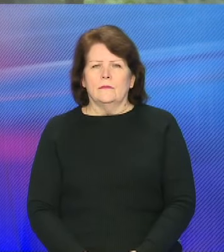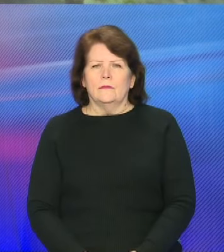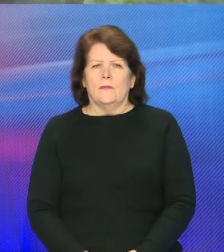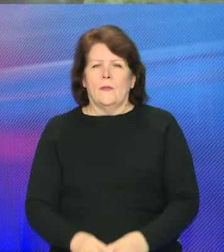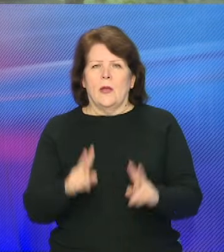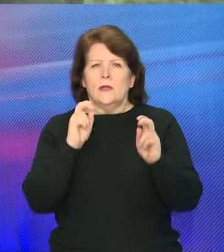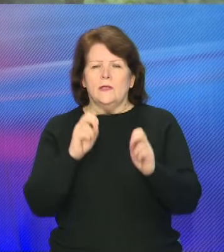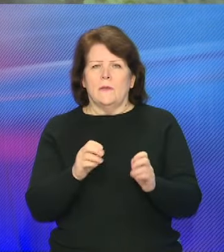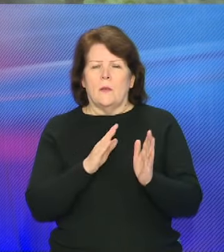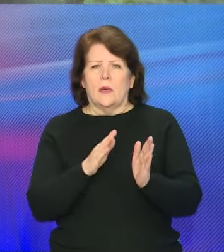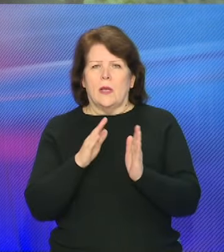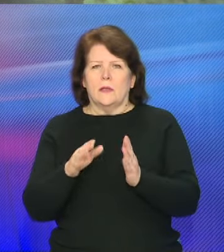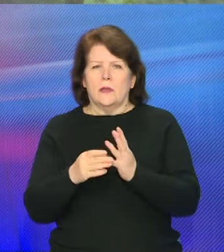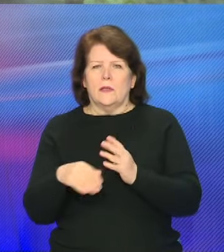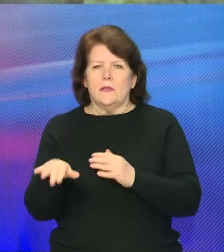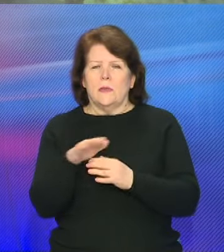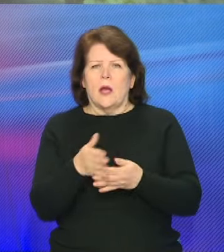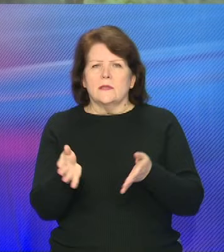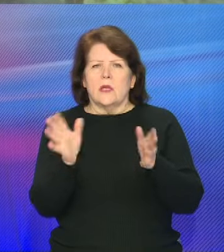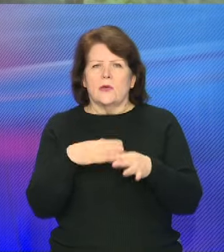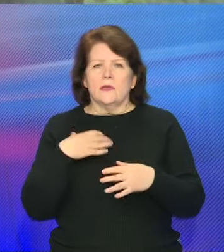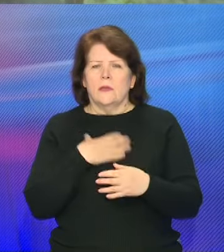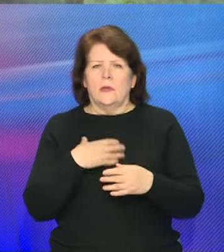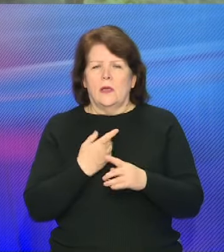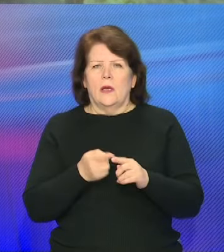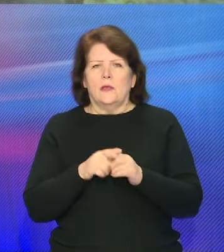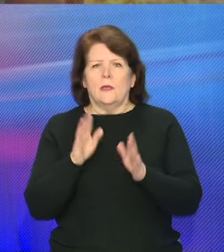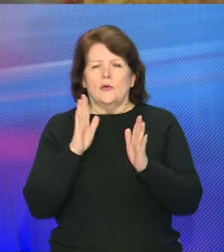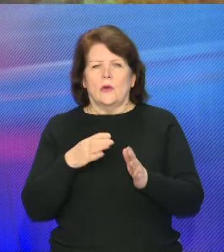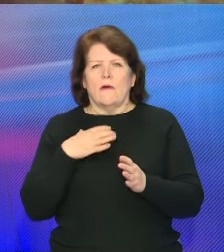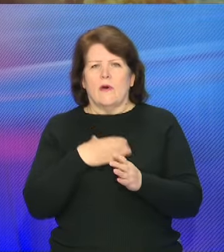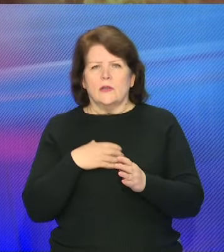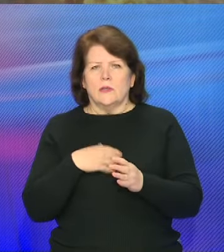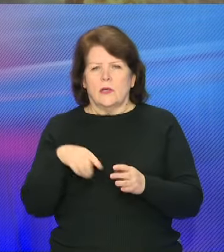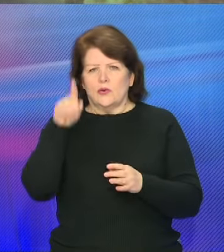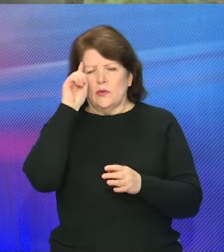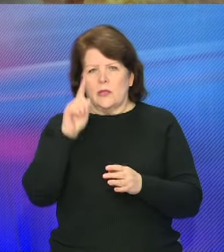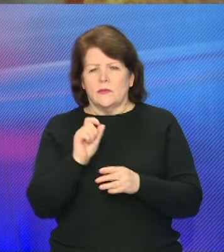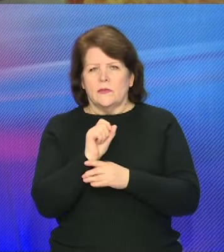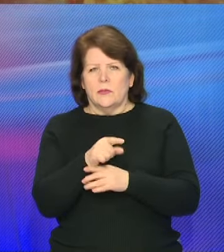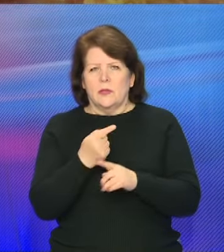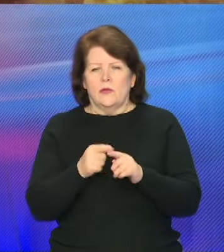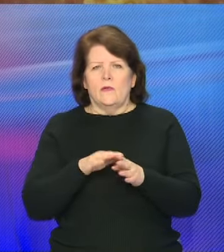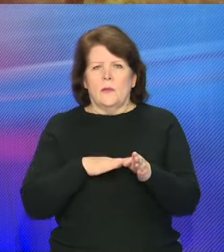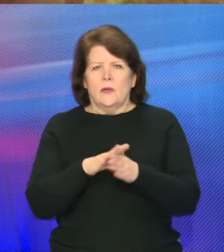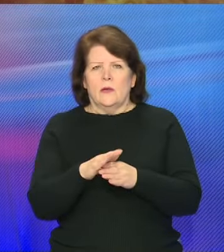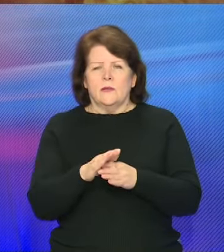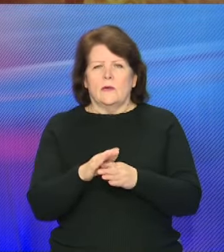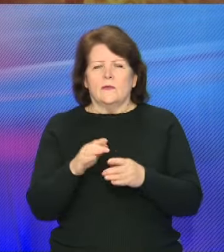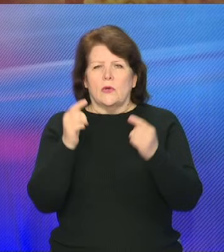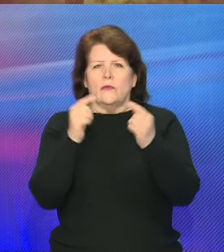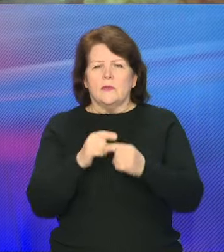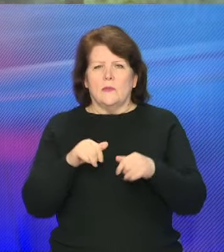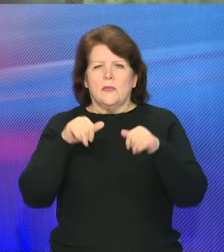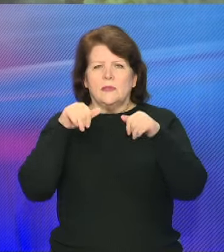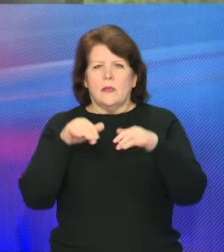Тема наведення порядку на землі застається актуальною. Це не тільки важна державна задача, яка реалізується згодно з постановою Совету